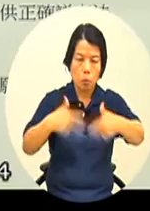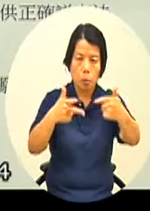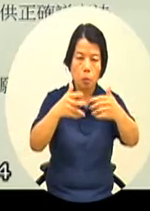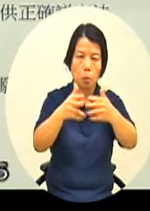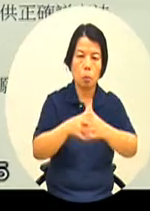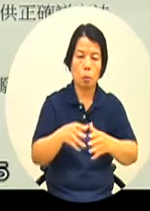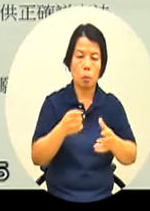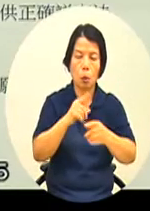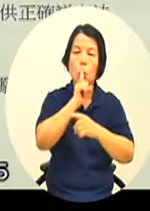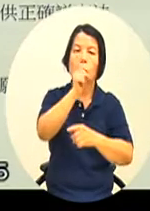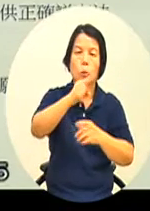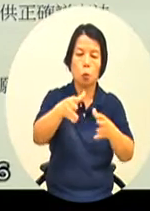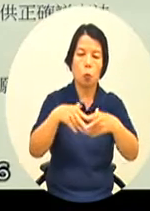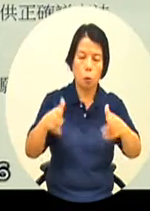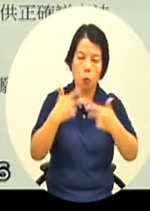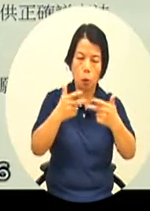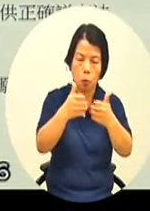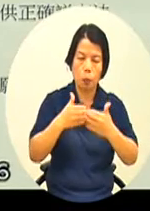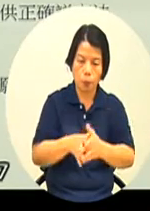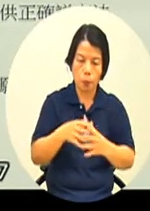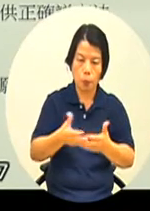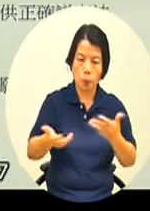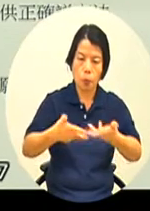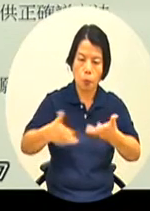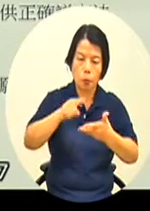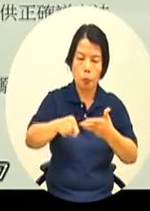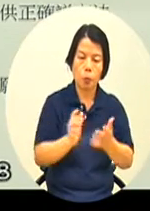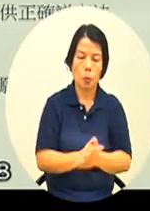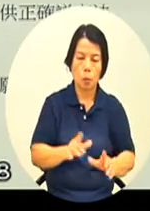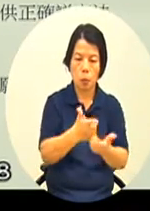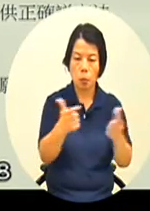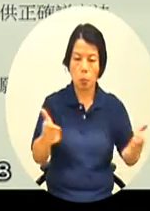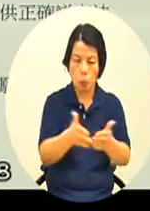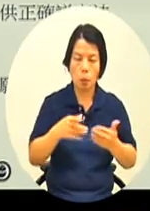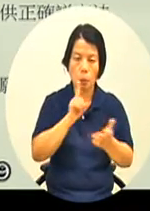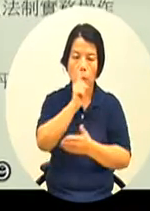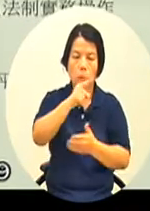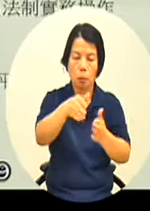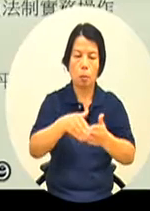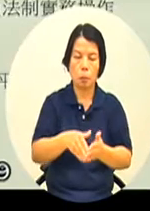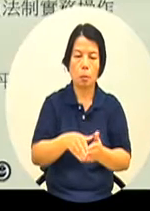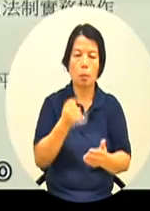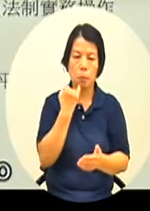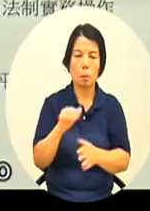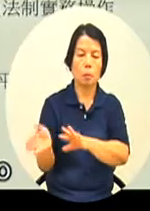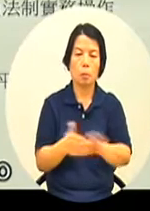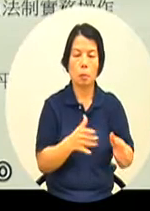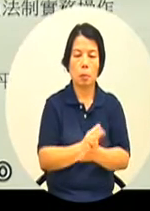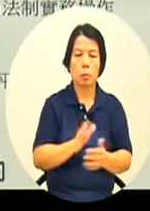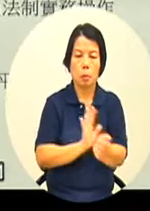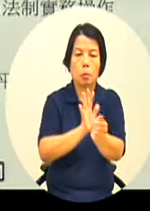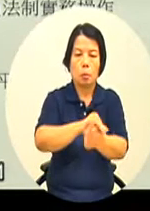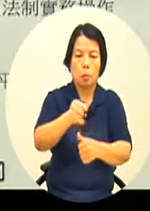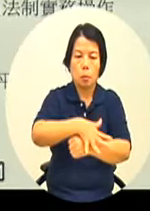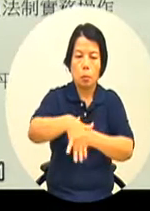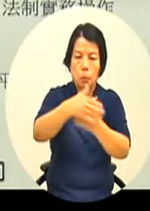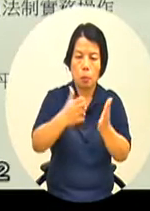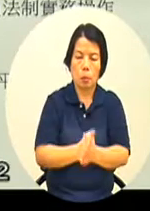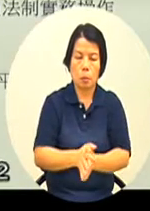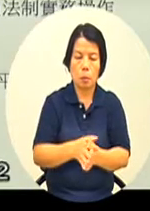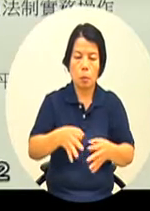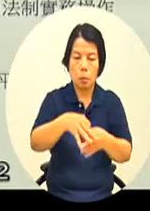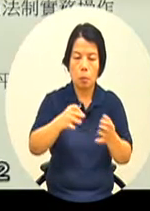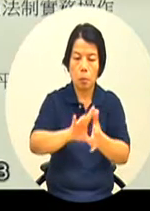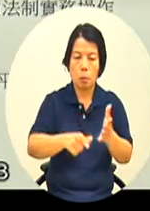施诉愿视讯电子化服务措施，提供多元诉愿程序参与方式；五、督促各机关及时办理法